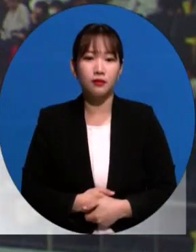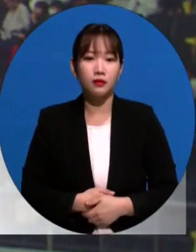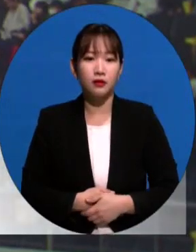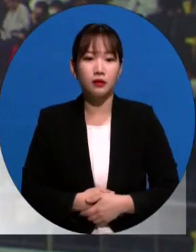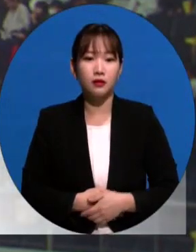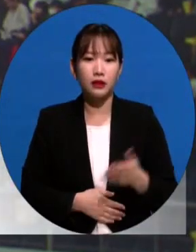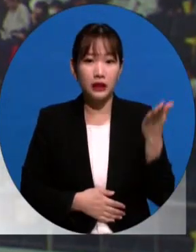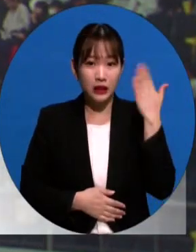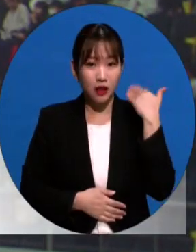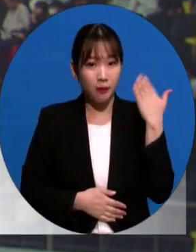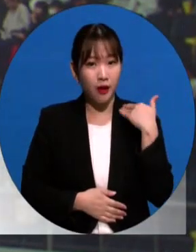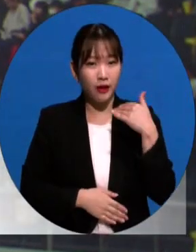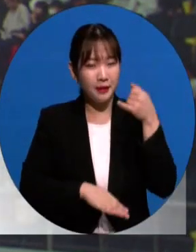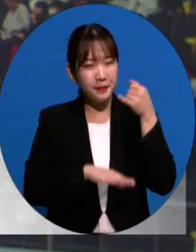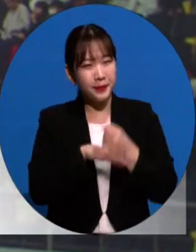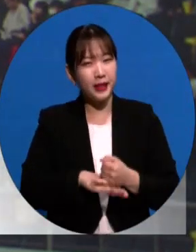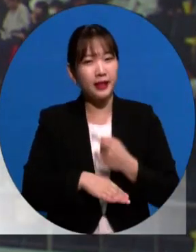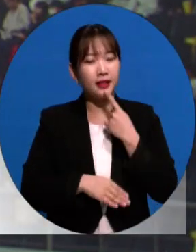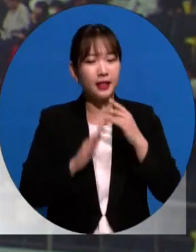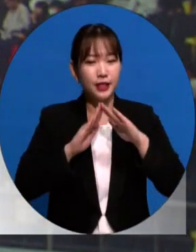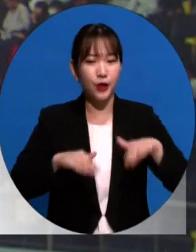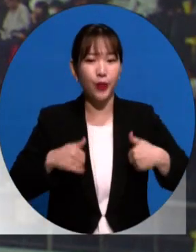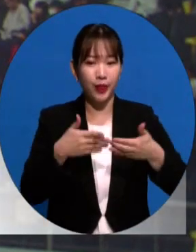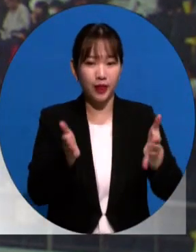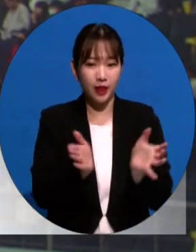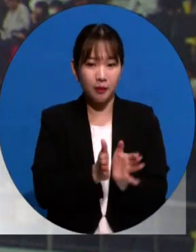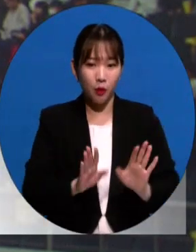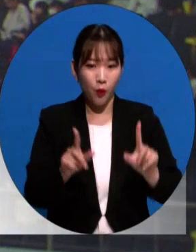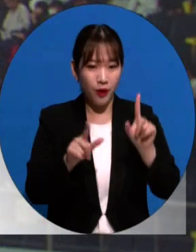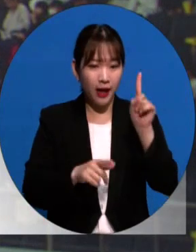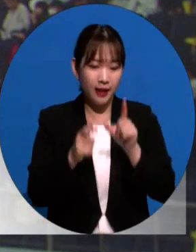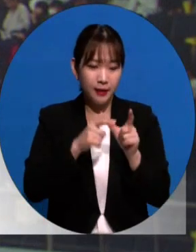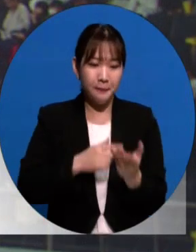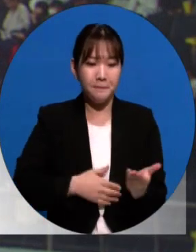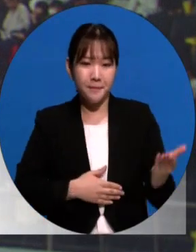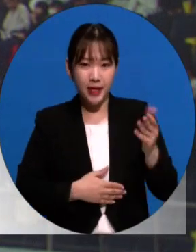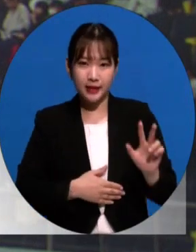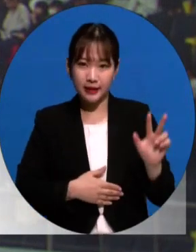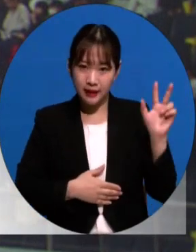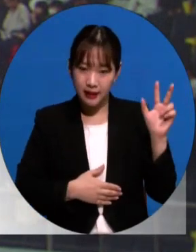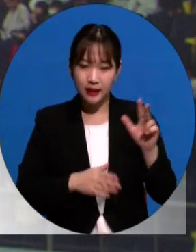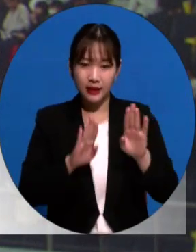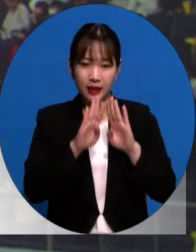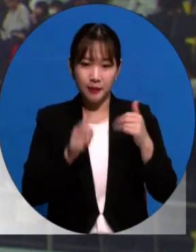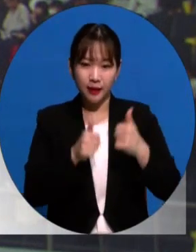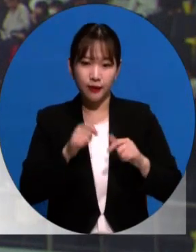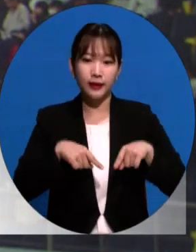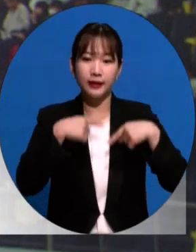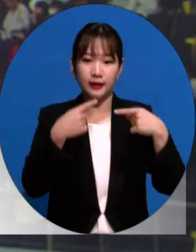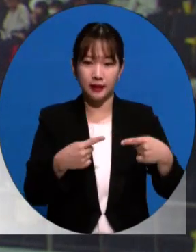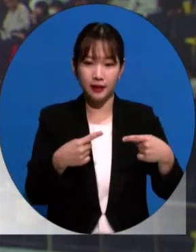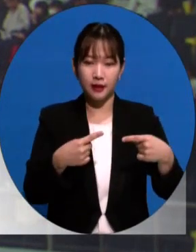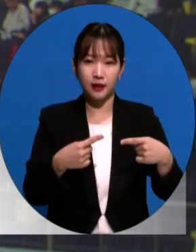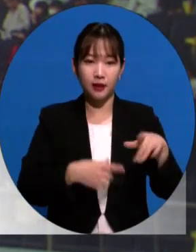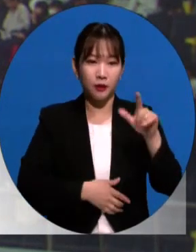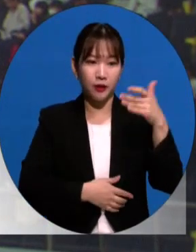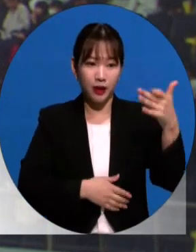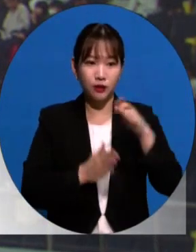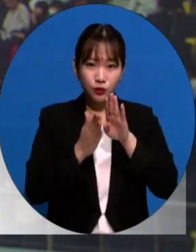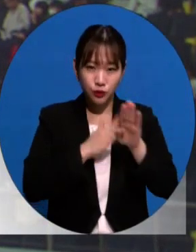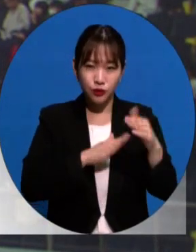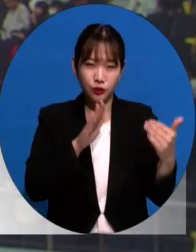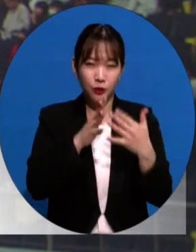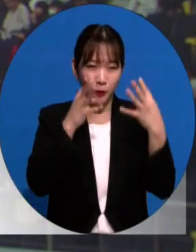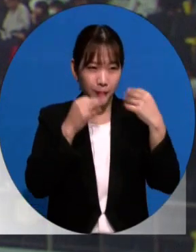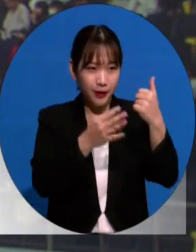지난 시즌 최하위를 기록한 전남 드래곤즈가 올해 승격 포부를 다지며 개막전에 나섰습니다. 코로나19 이후